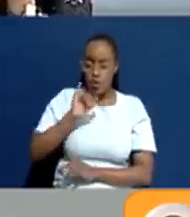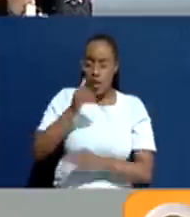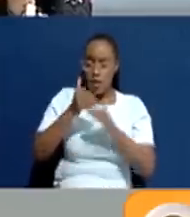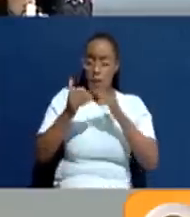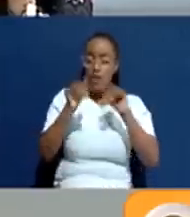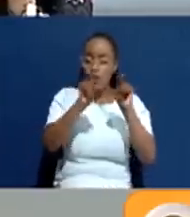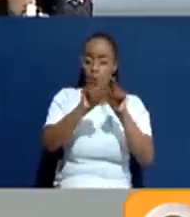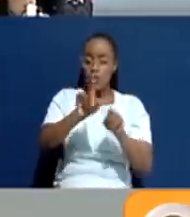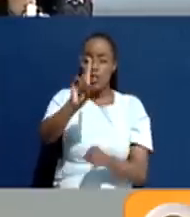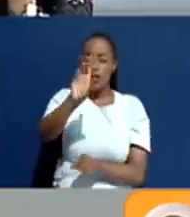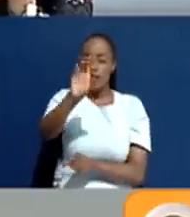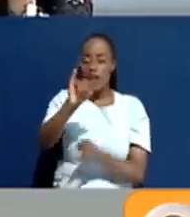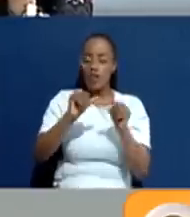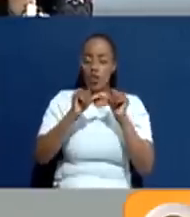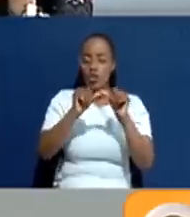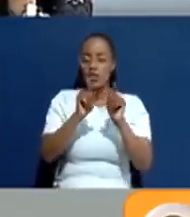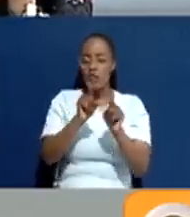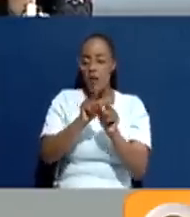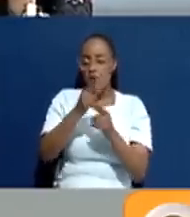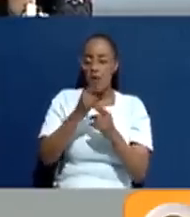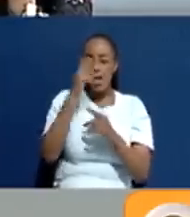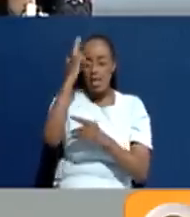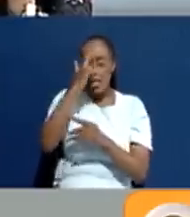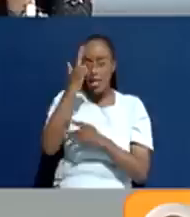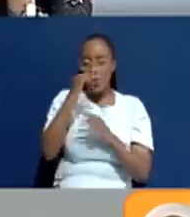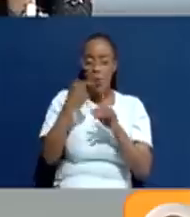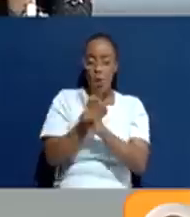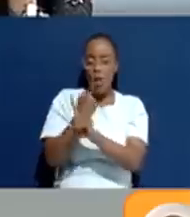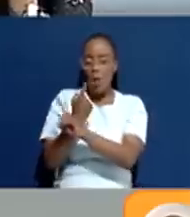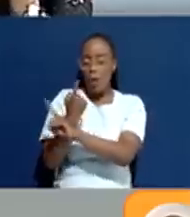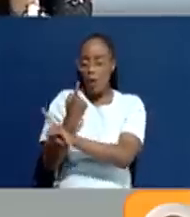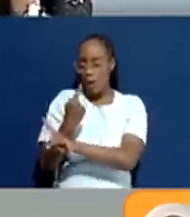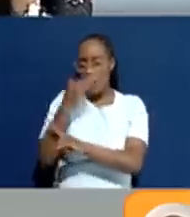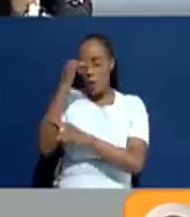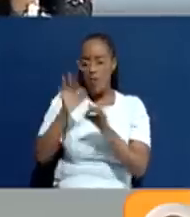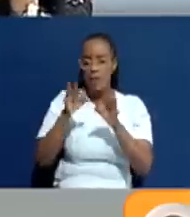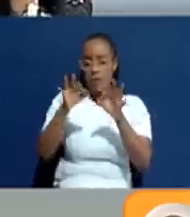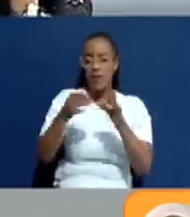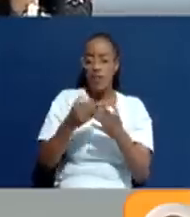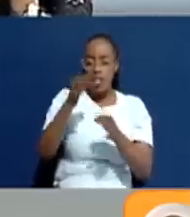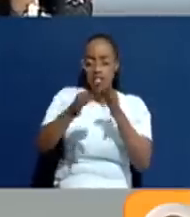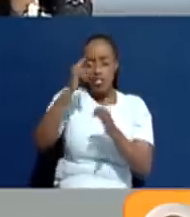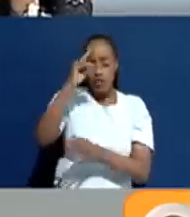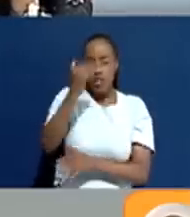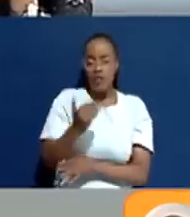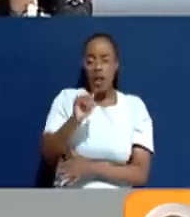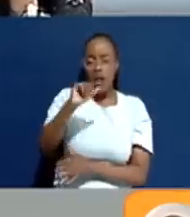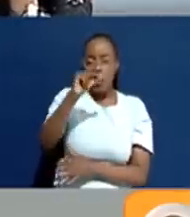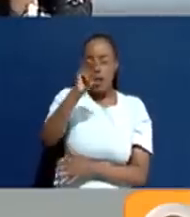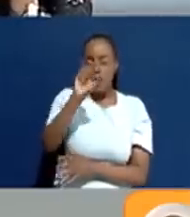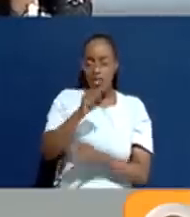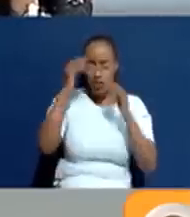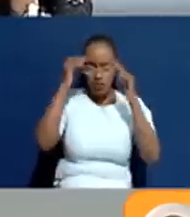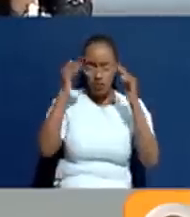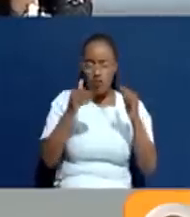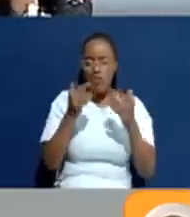wa upelelezi wakizidi kutoa vijisababu vya kucheleweshwa kwa kesi hiyo. Katika makala maalum ya Haki ya Mwana, Agnes Oloo anaangazia